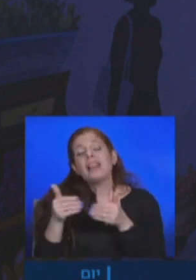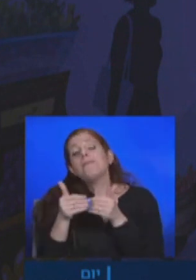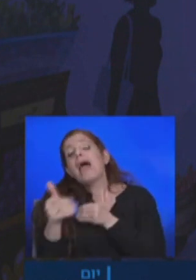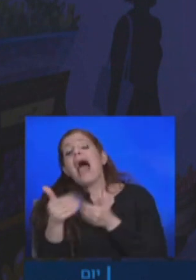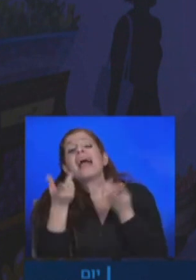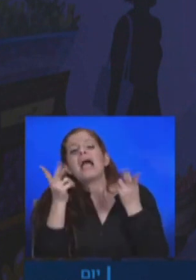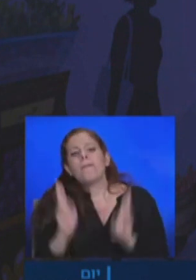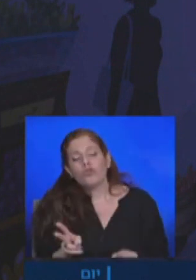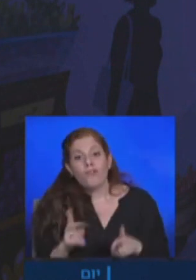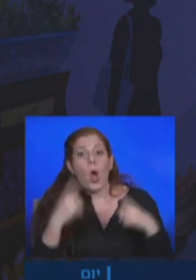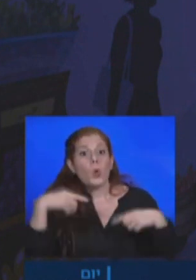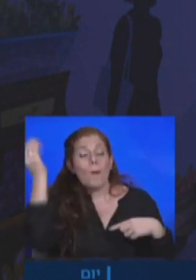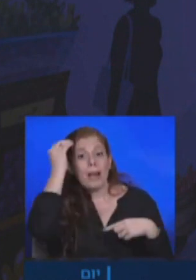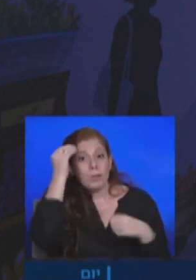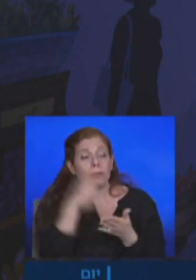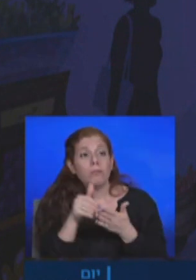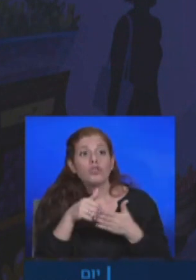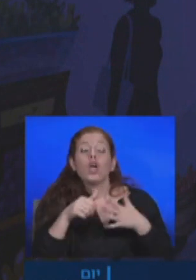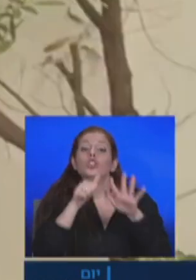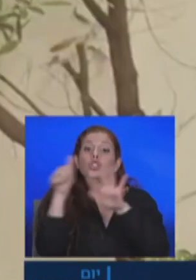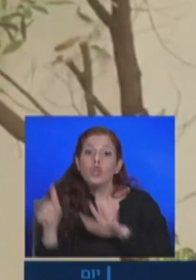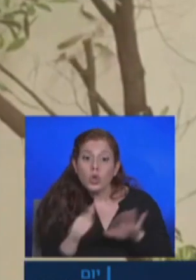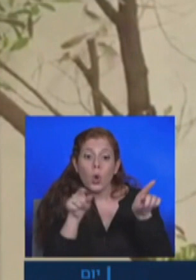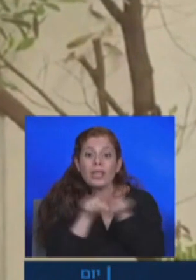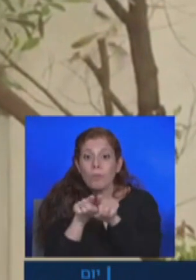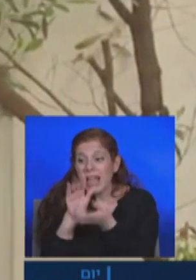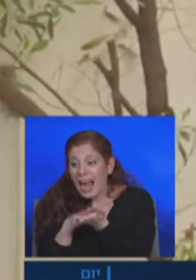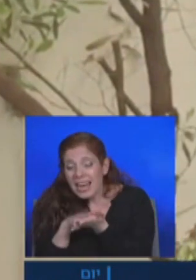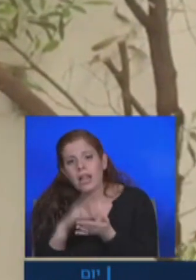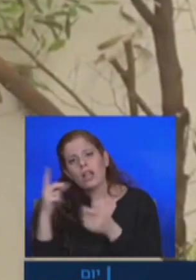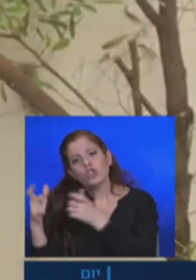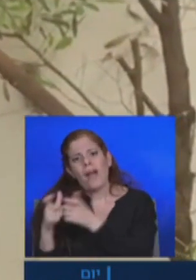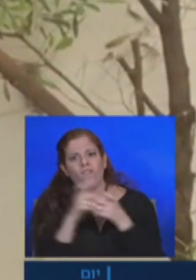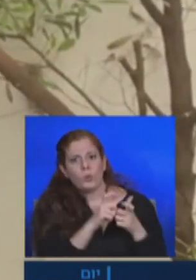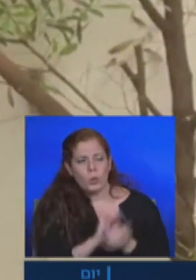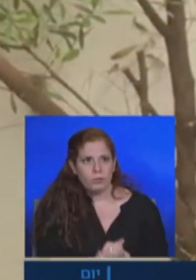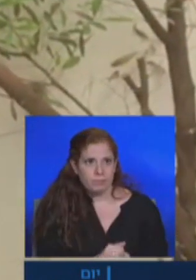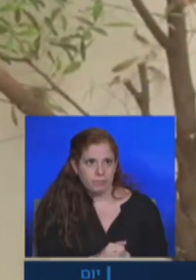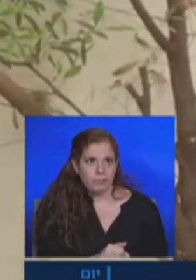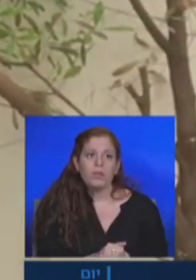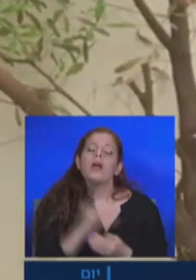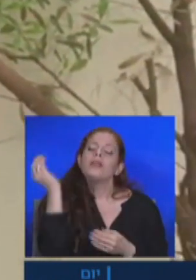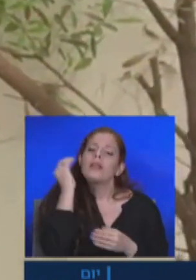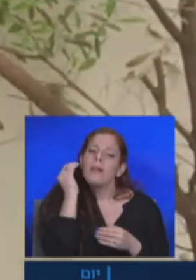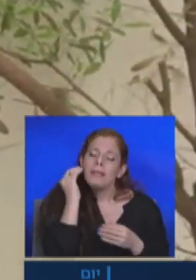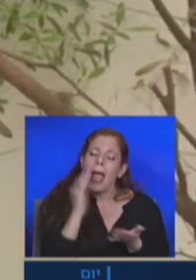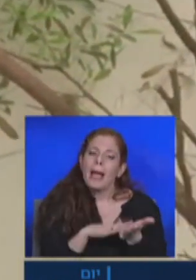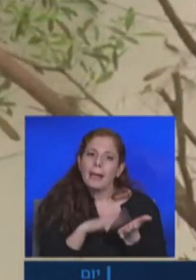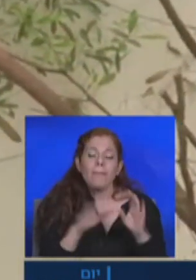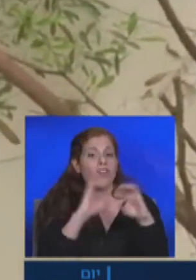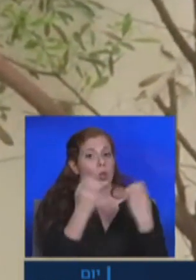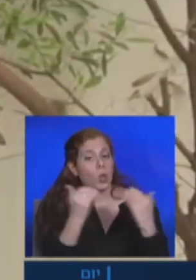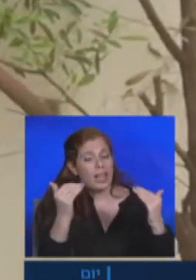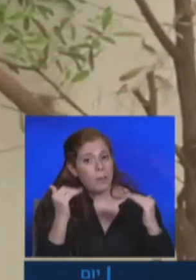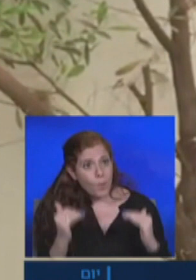הלימודים יימשך 6 שעות עם אותה גננת לשתי הקבוצות. תלמידי הגנים והכיתות הנמוכות, אנחנו קראנו